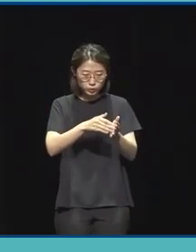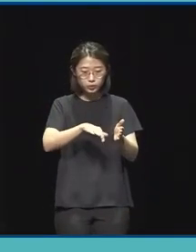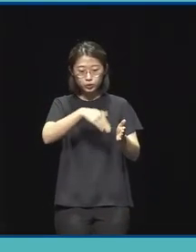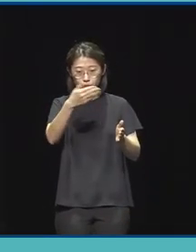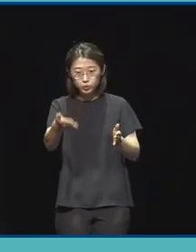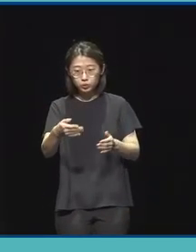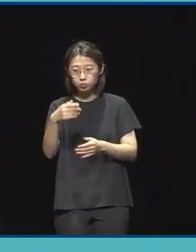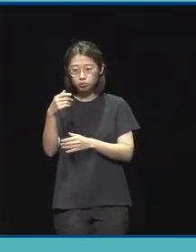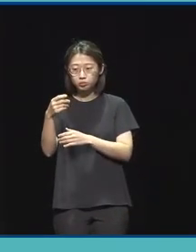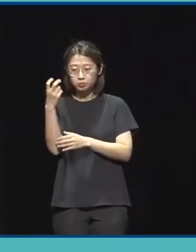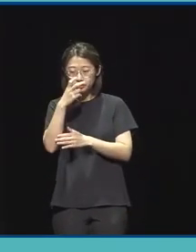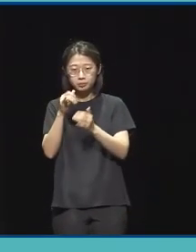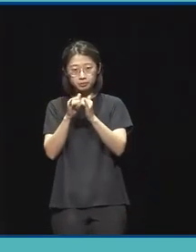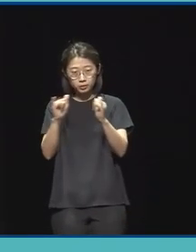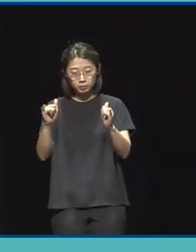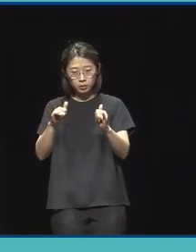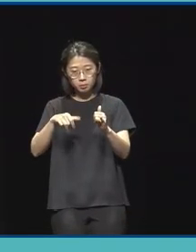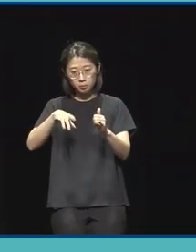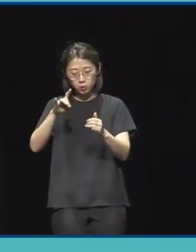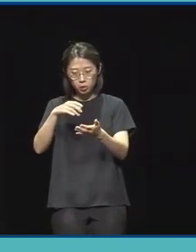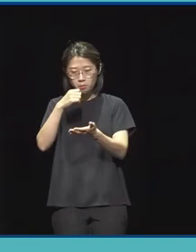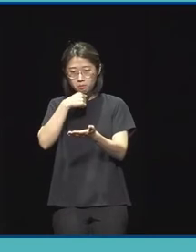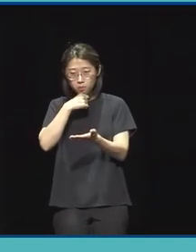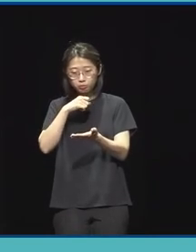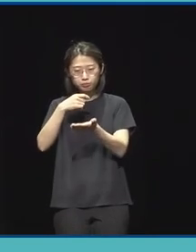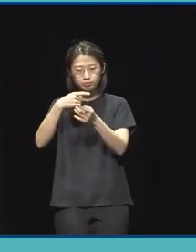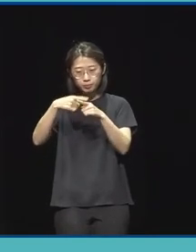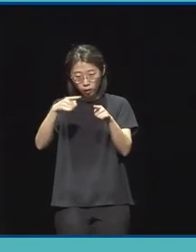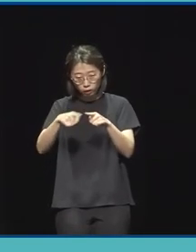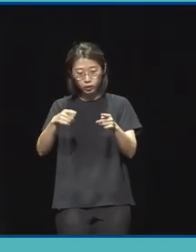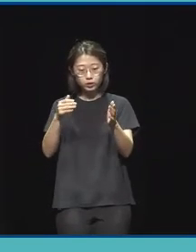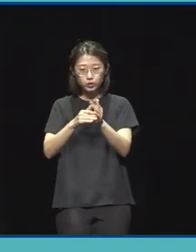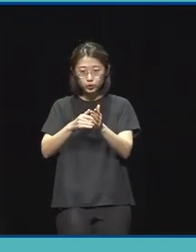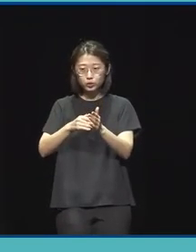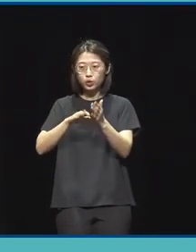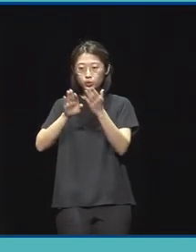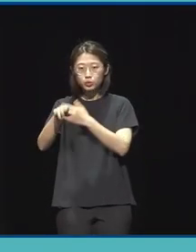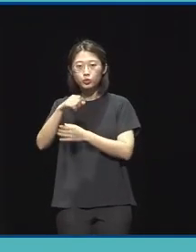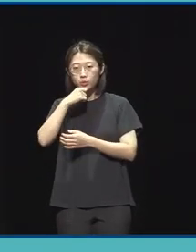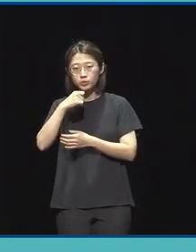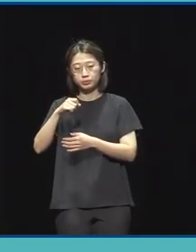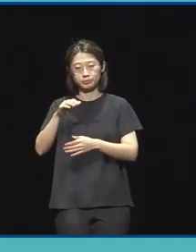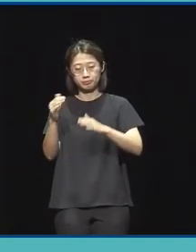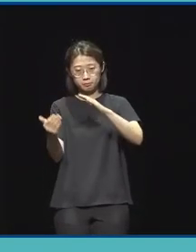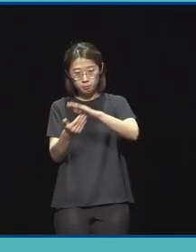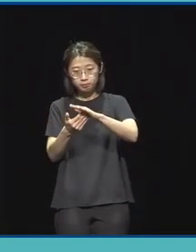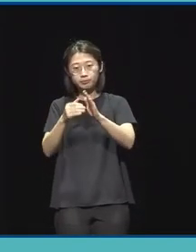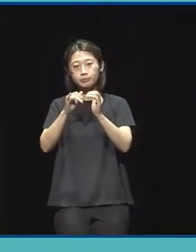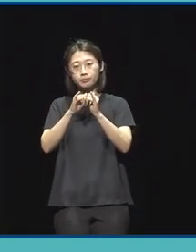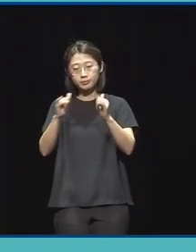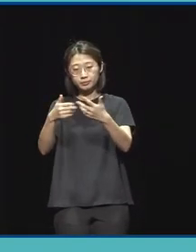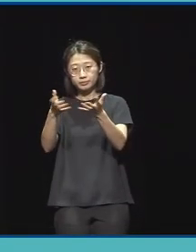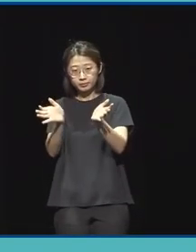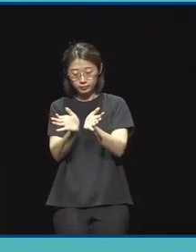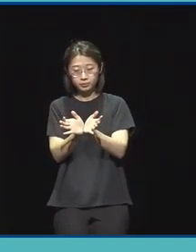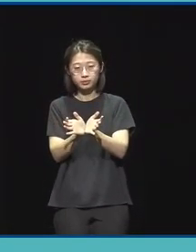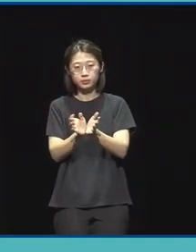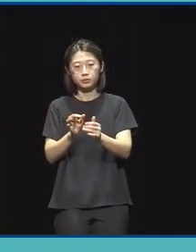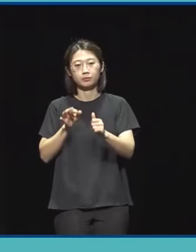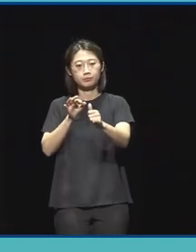심의원별로 채점을 통해서 고득점 순으로 저희가 예산범위한 내에서 배정을 할